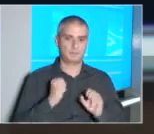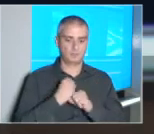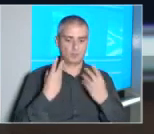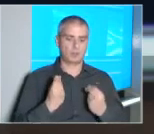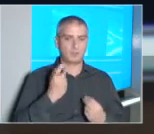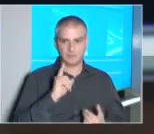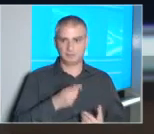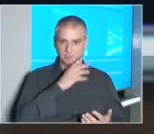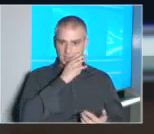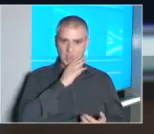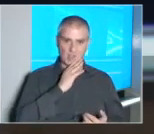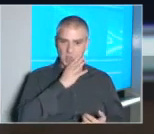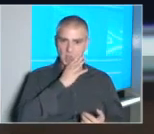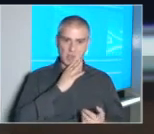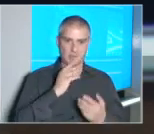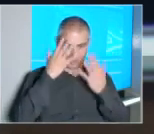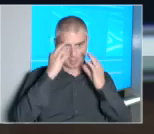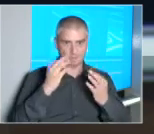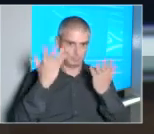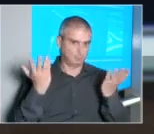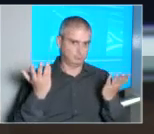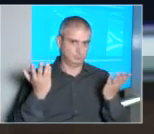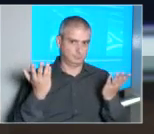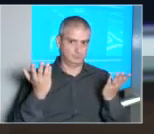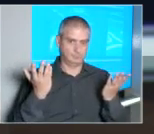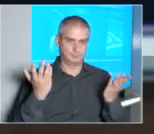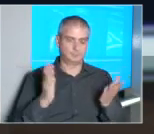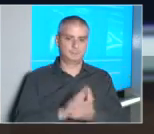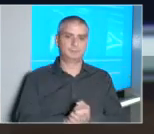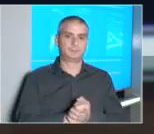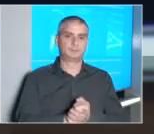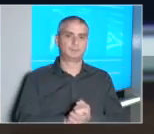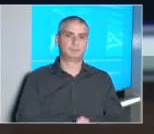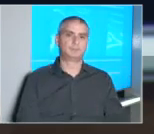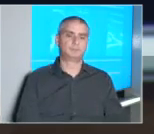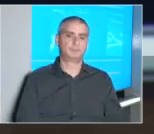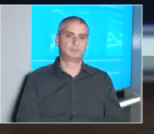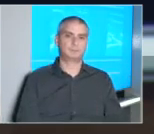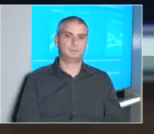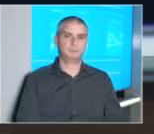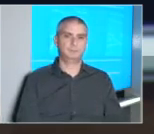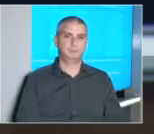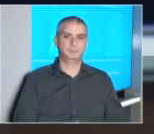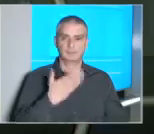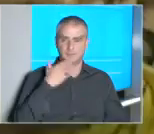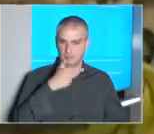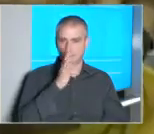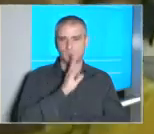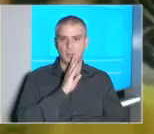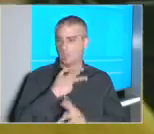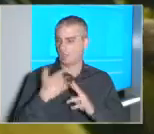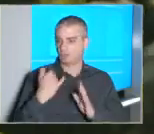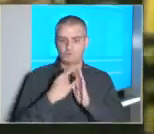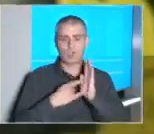טובה שצריך באמת לכבד אותה ולהעריך אותה. צריך, במדינה שלנו יש בעיה, תראה, רק עכשיו עבר